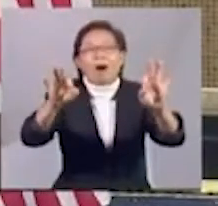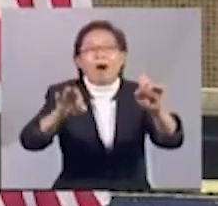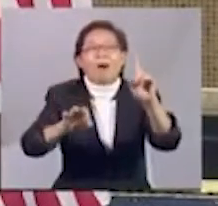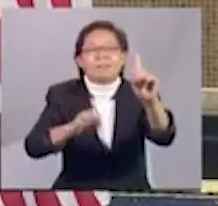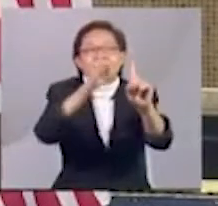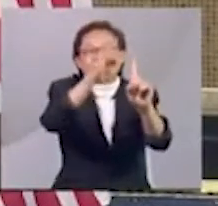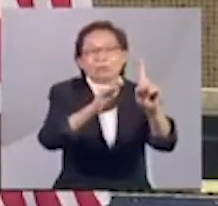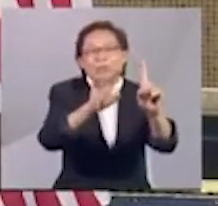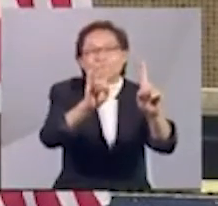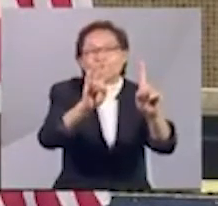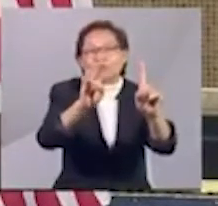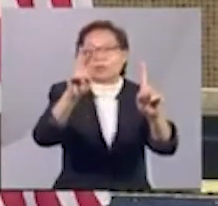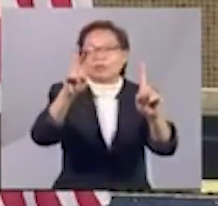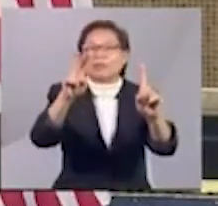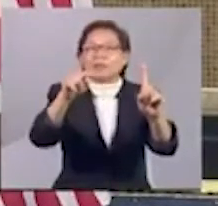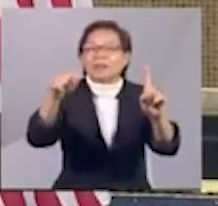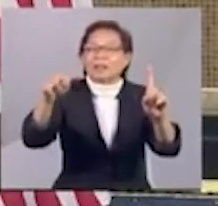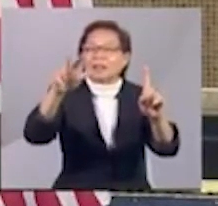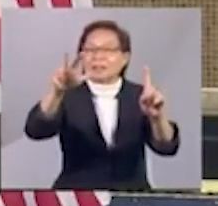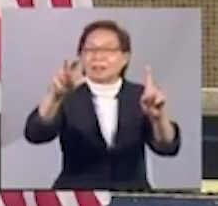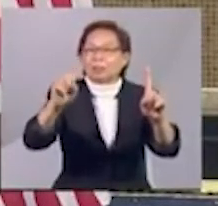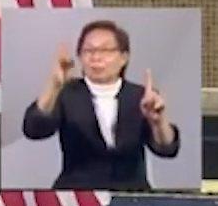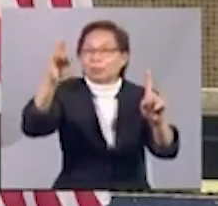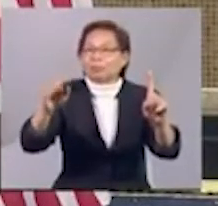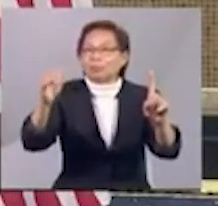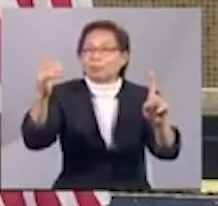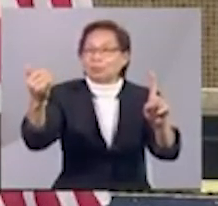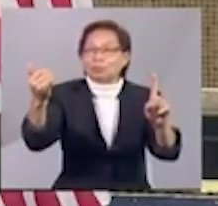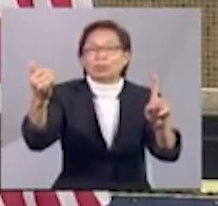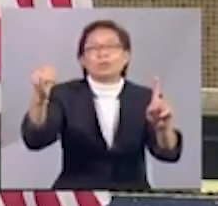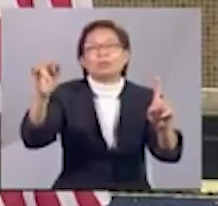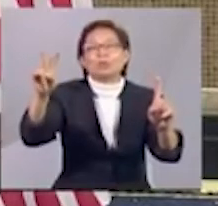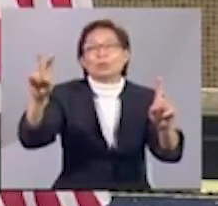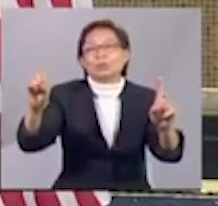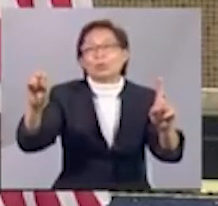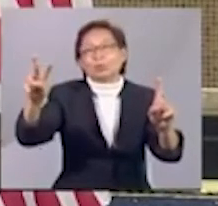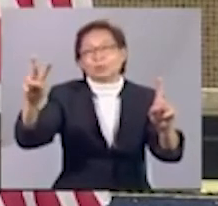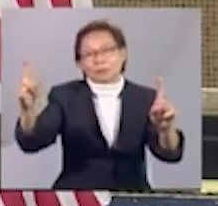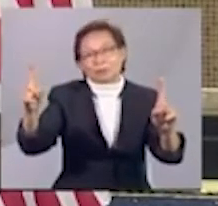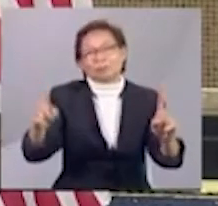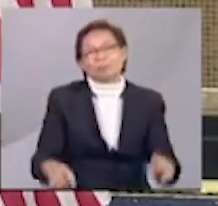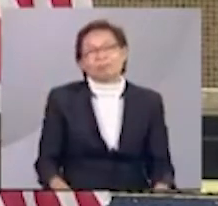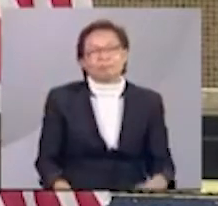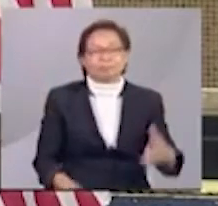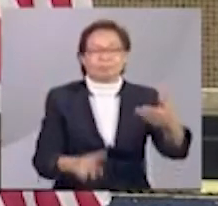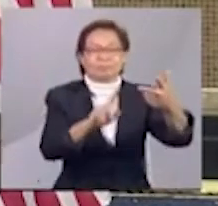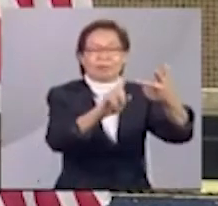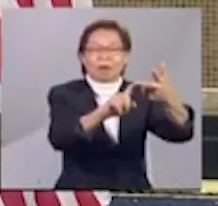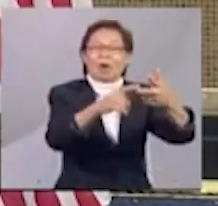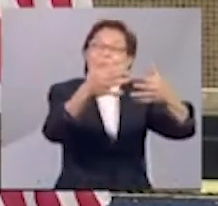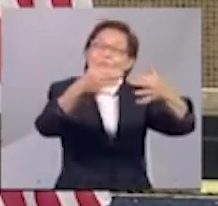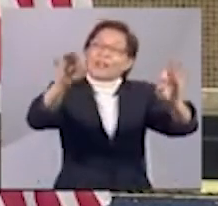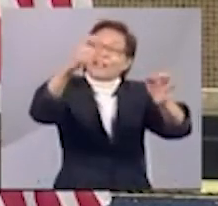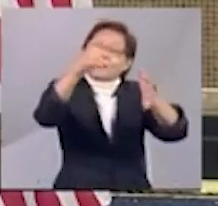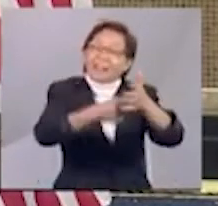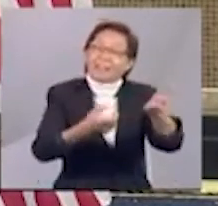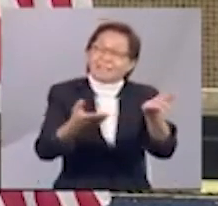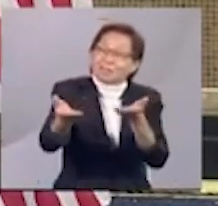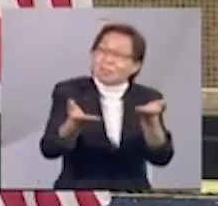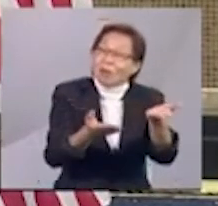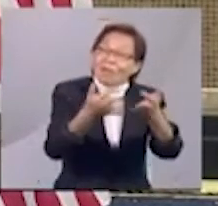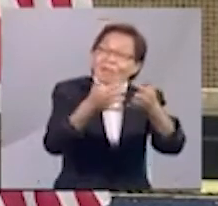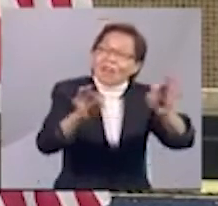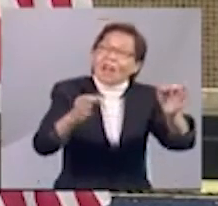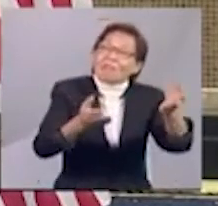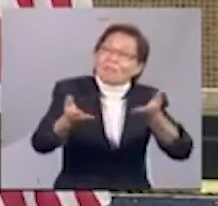mei-1juni e2020 hingga 30 Jun Hai dan ketiga pengecualian cukup hambatan